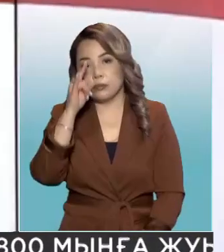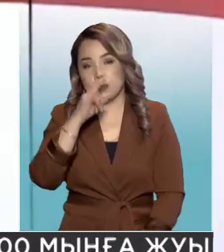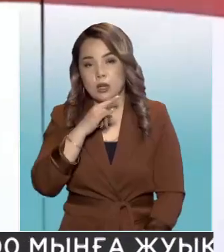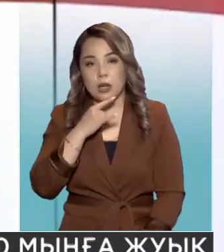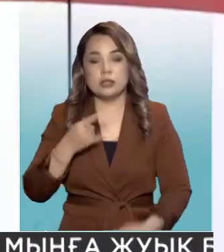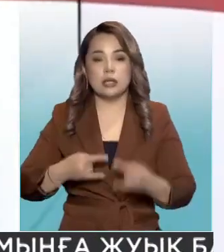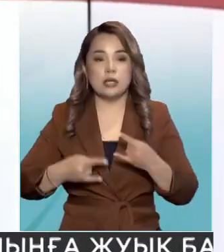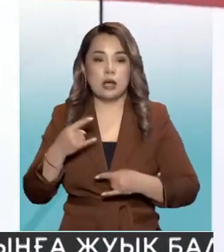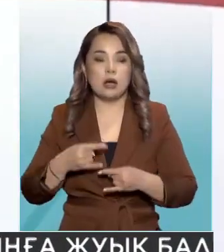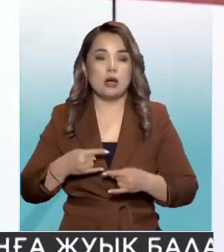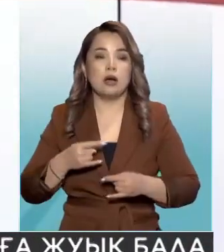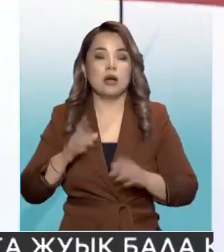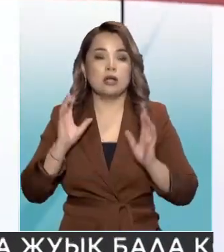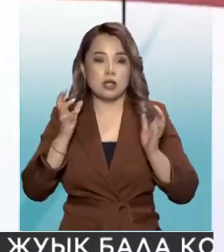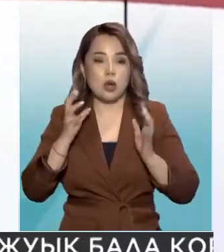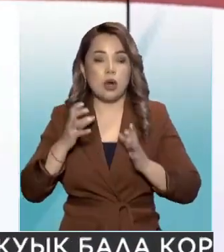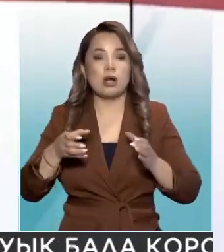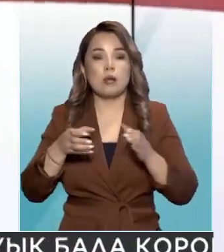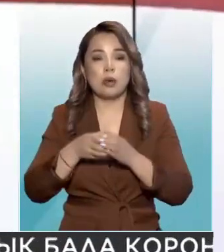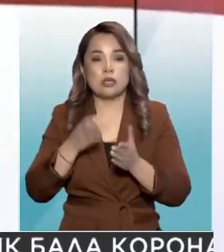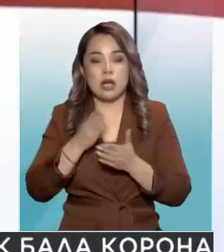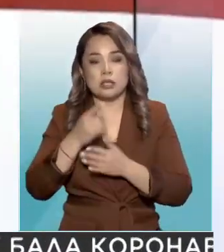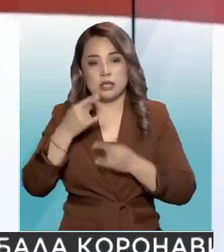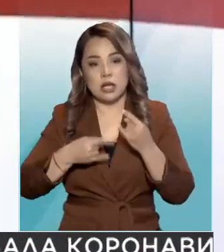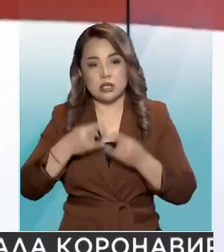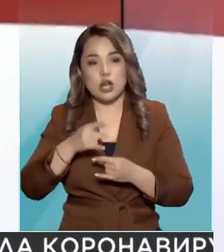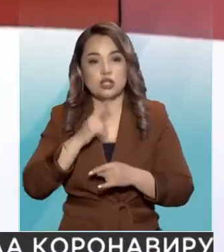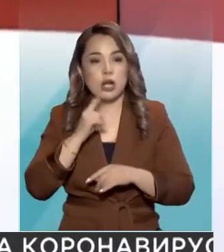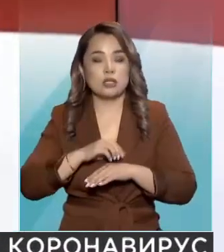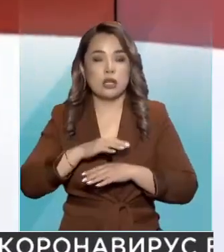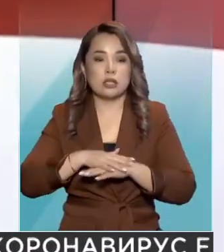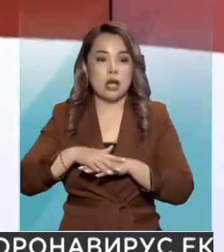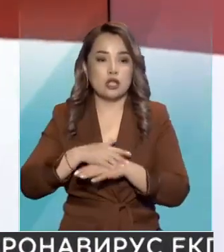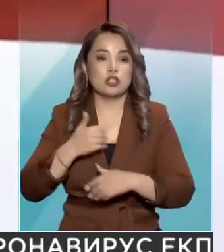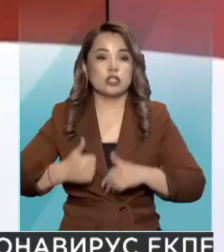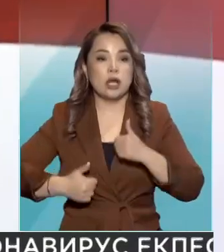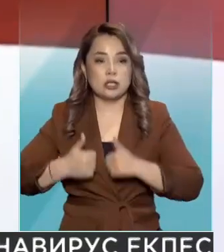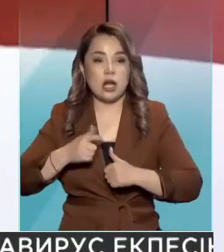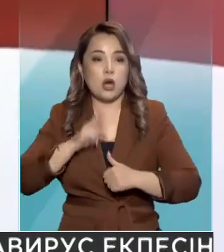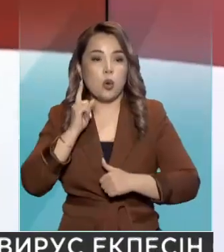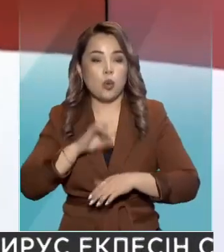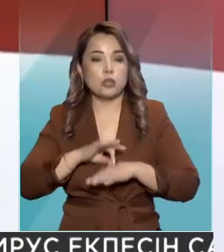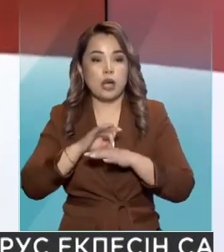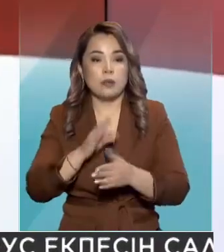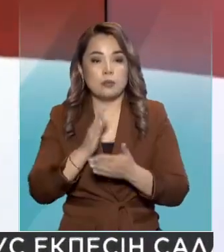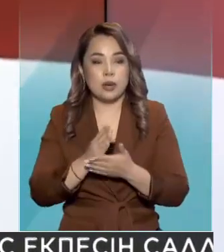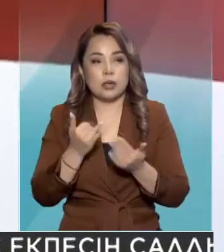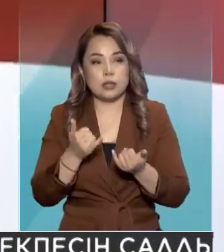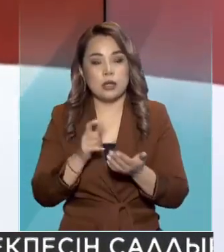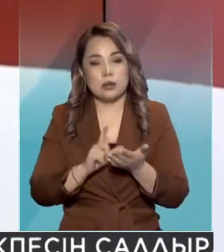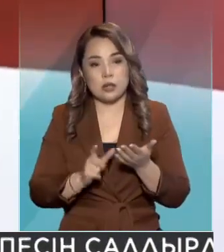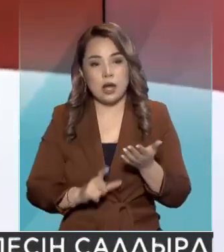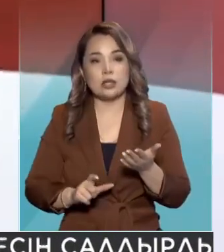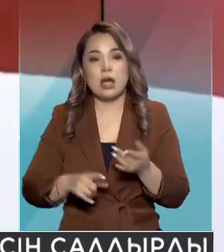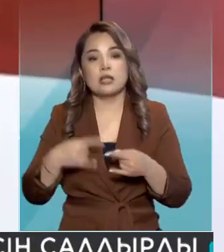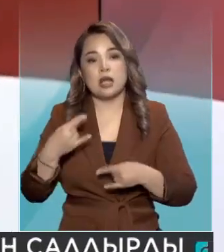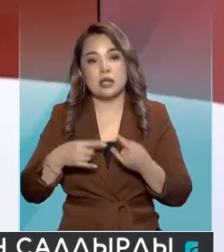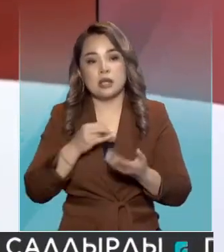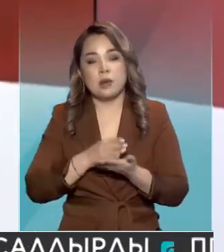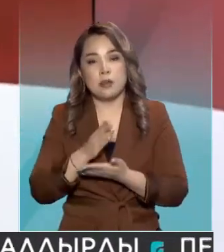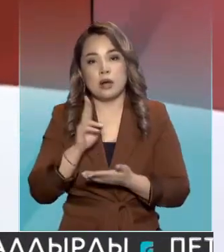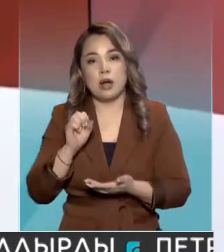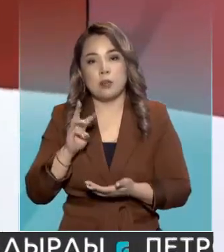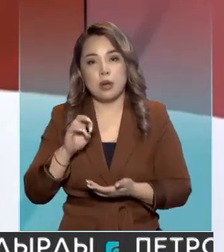Қазақстан телерадиокорпорациясы телевизиялық жалын жастар конкурсын жариялады. Байқау жазушы публицист, телевизия қайраткері